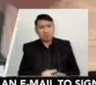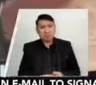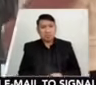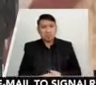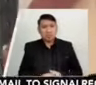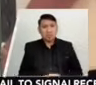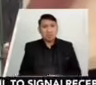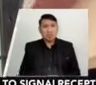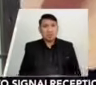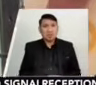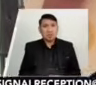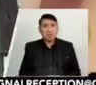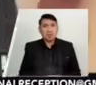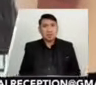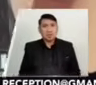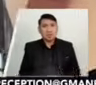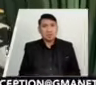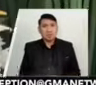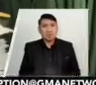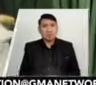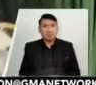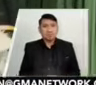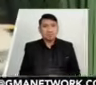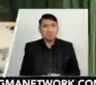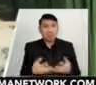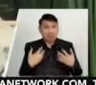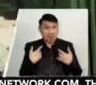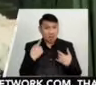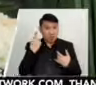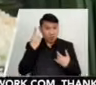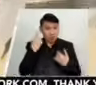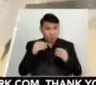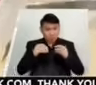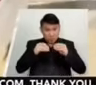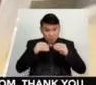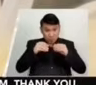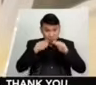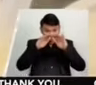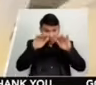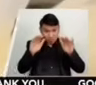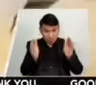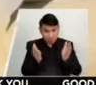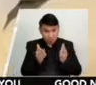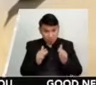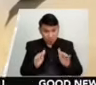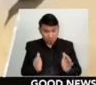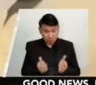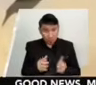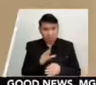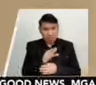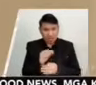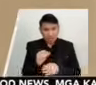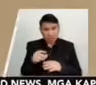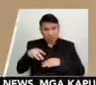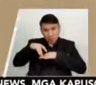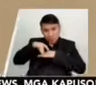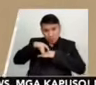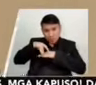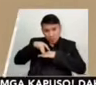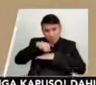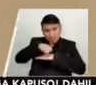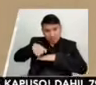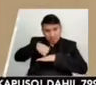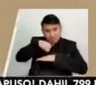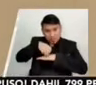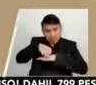Nakaburol ngayon sa Pampanga ang mga abo ni Geneva. Nasa tabi ng kanyang urn ang engagement ring mula sa kasintahang si Itzhak. I-display